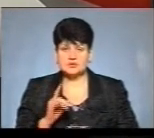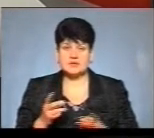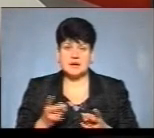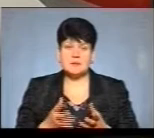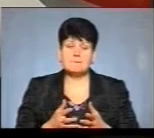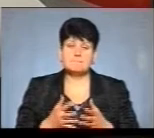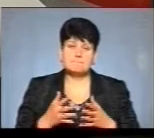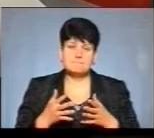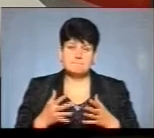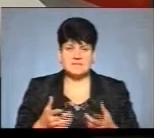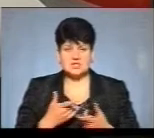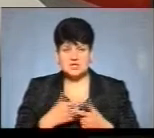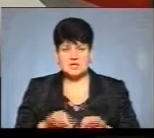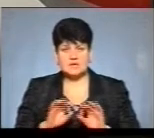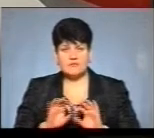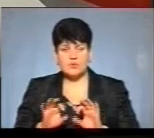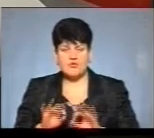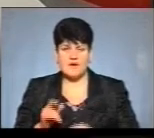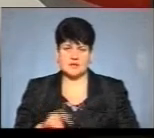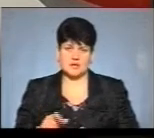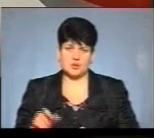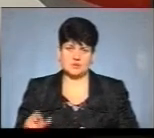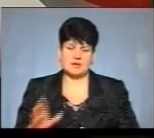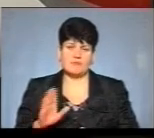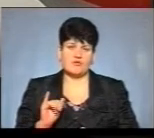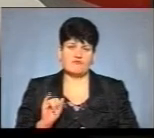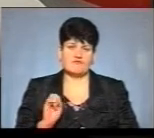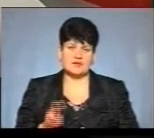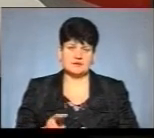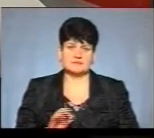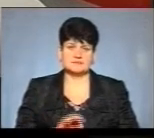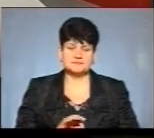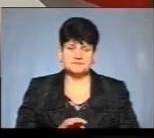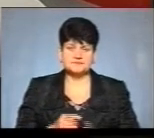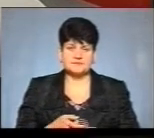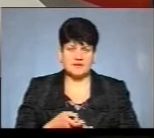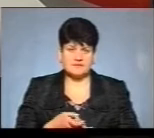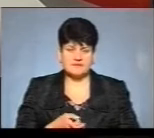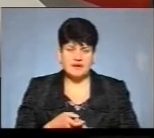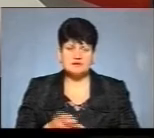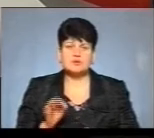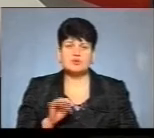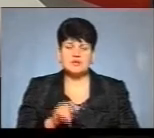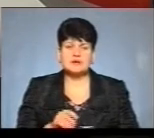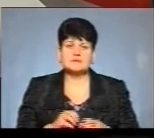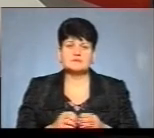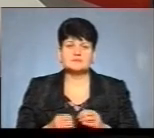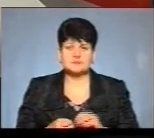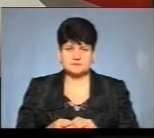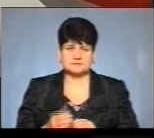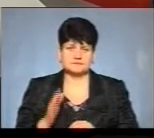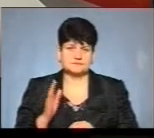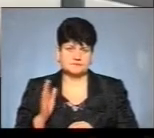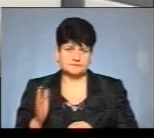більше інформувати людей про ВІЛ-інфекцію, інформувати про те, які загрози несуть